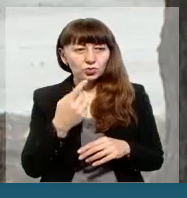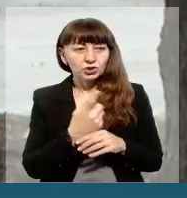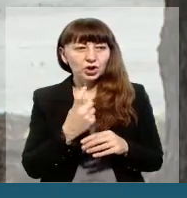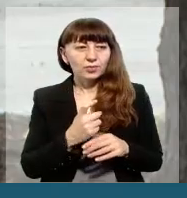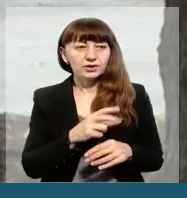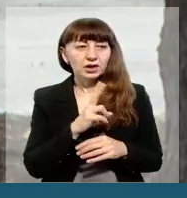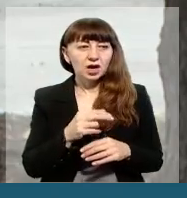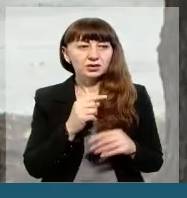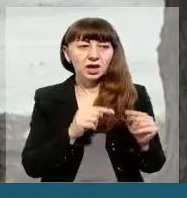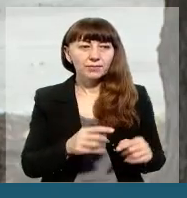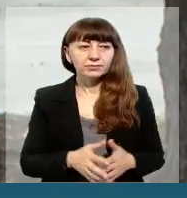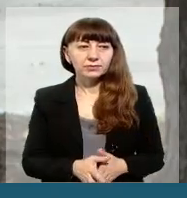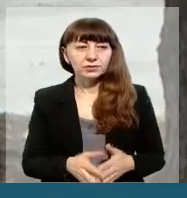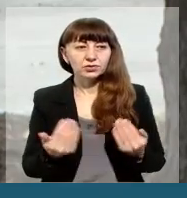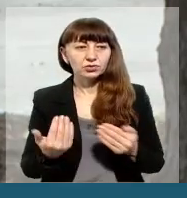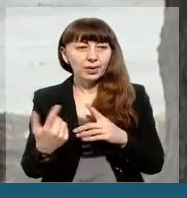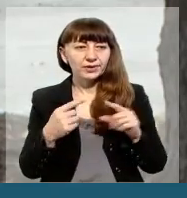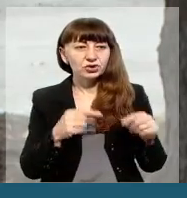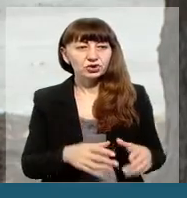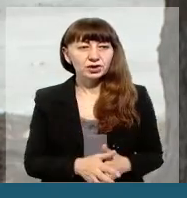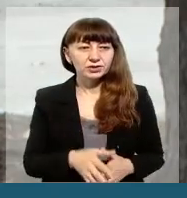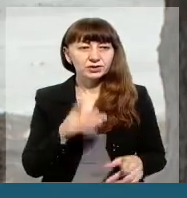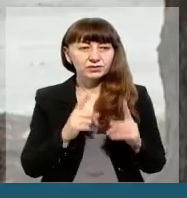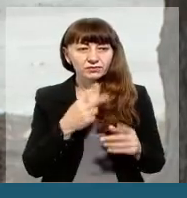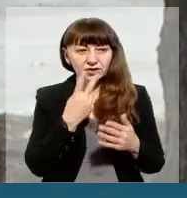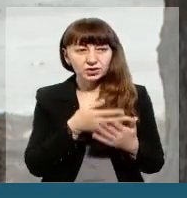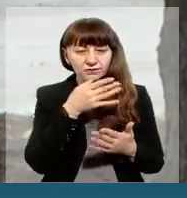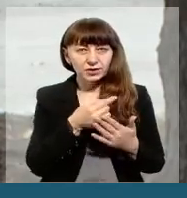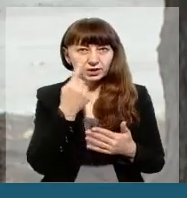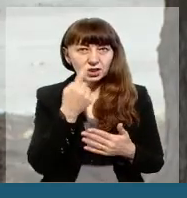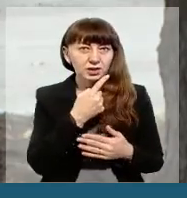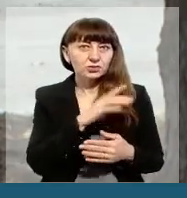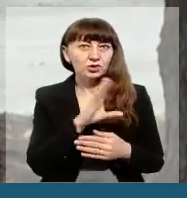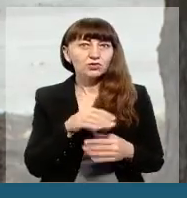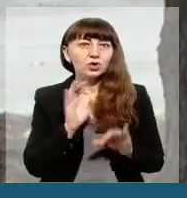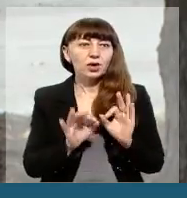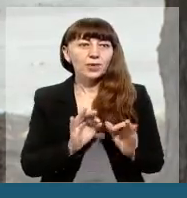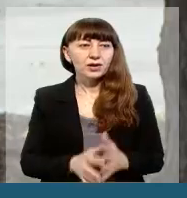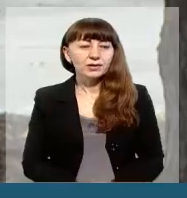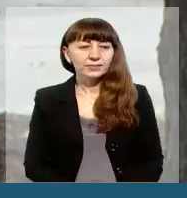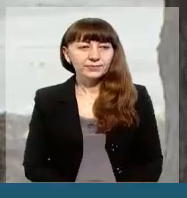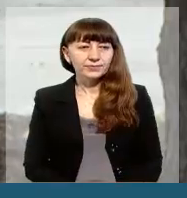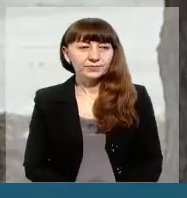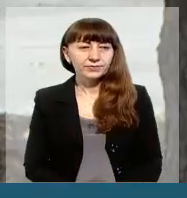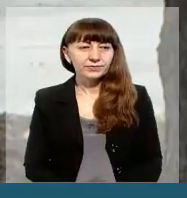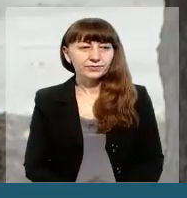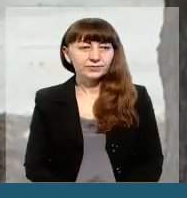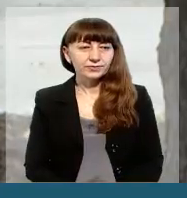об этом, как он там. А сюда приезжаешь, действительно видишь своими глазами, что все нормально. Действительно,